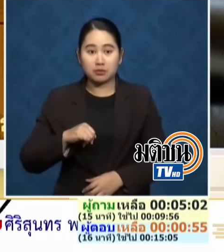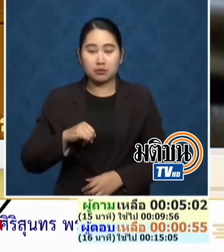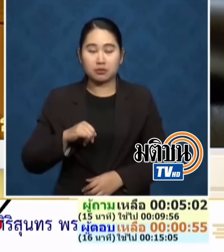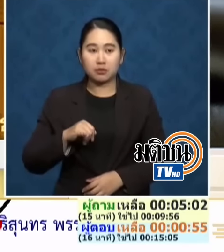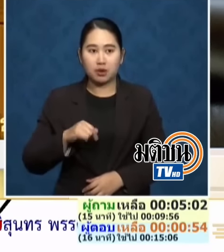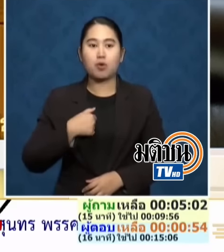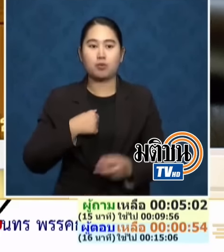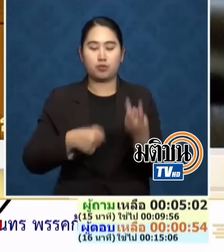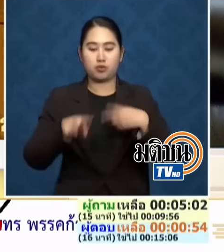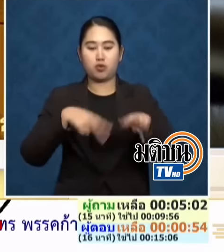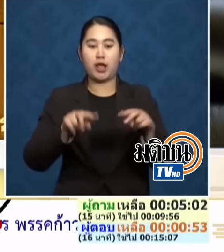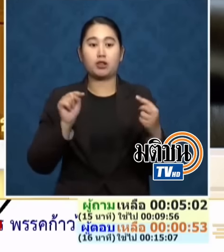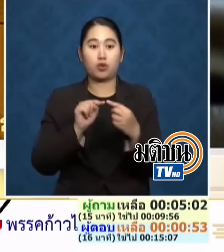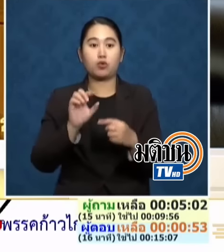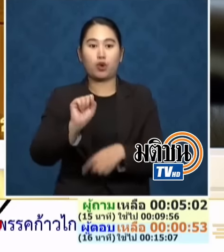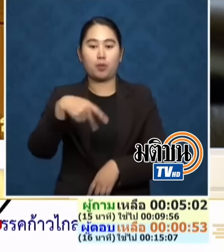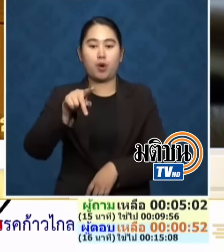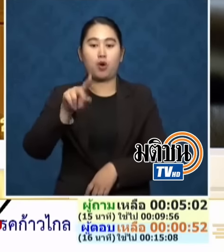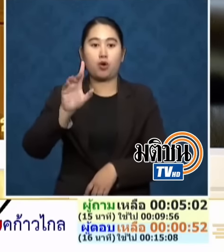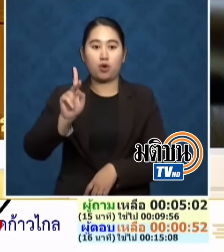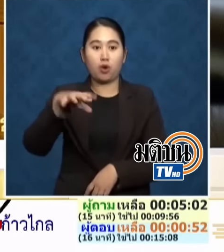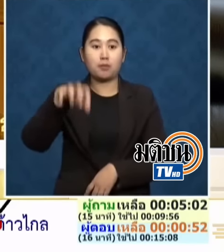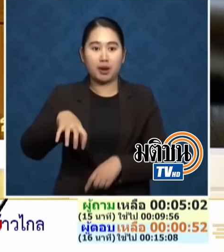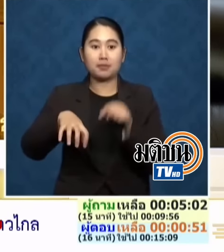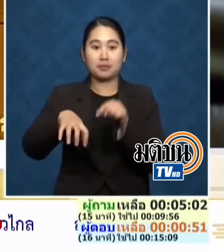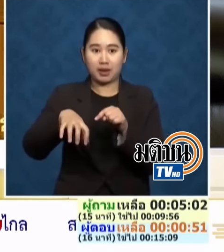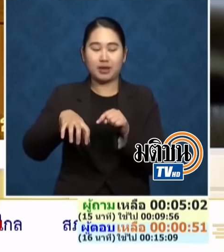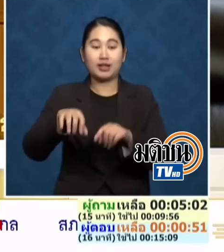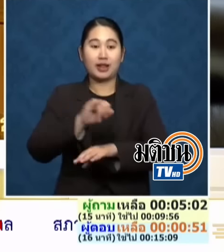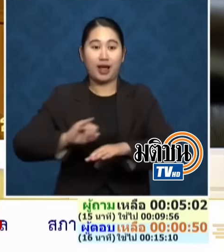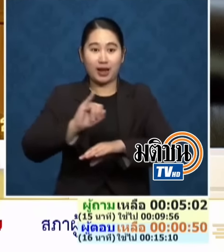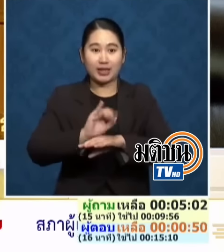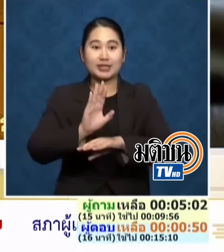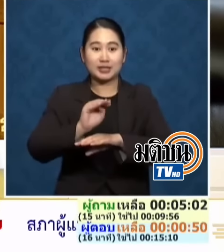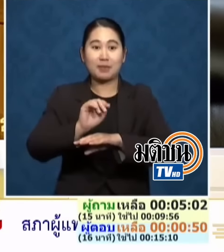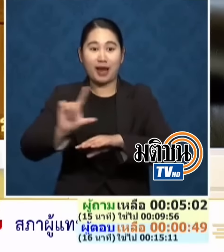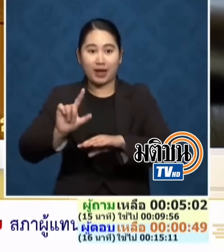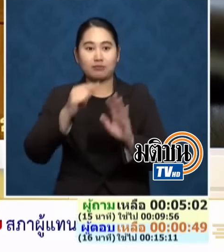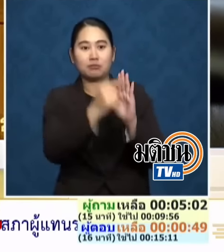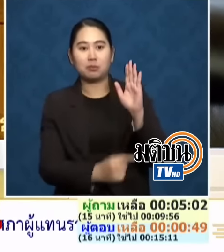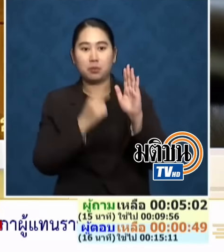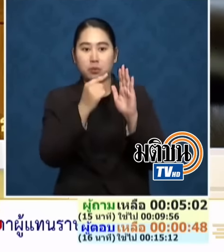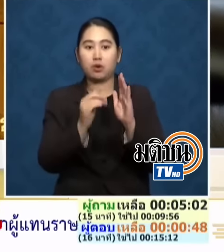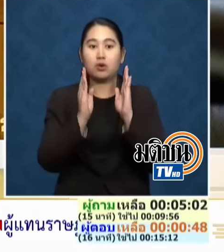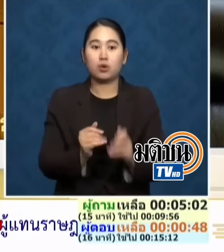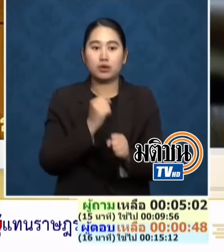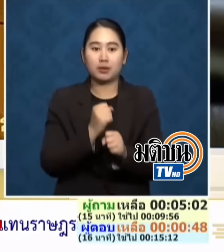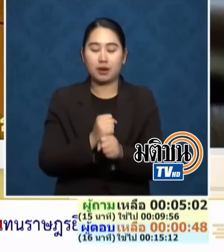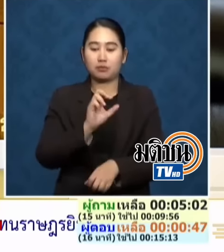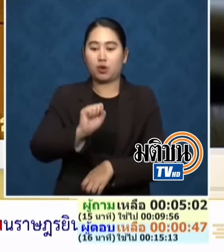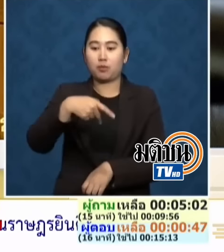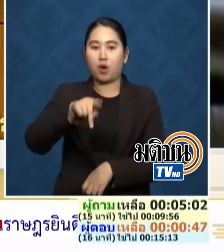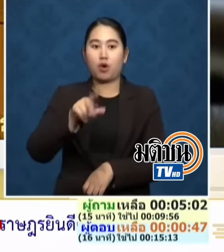ผมปัดูแลสำงานเป็รปพิธิ Bobbyhamพื้นที่ทหมด 40 คามล้านไล่มีเจรธี่ทเป็ปฏิวัjetonti